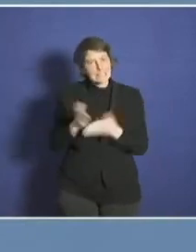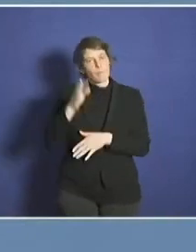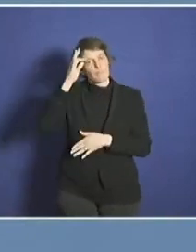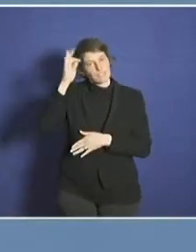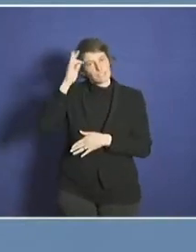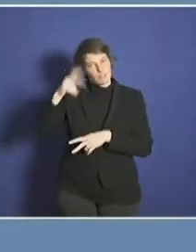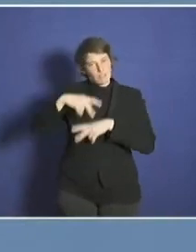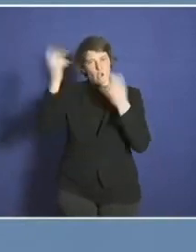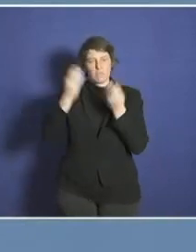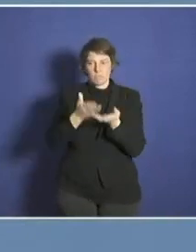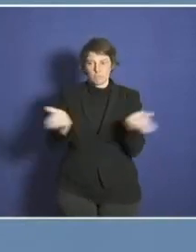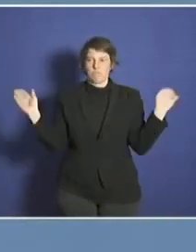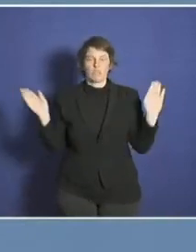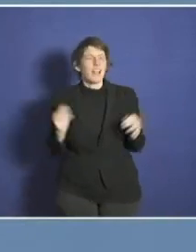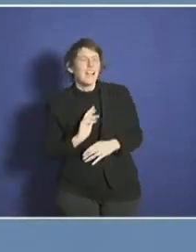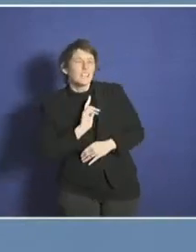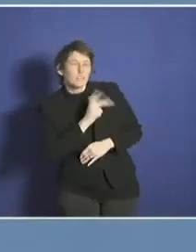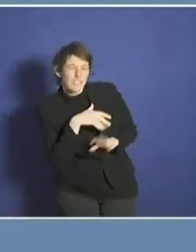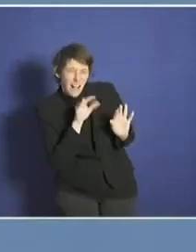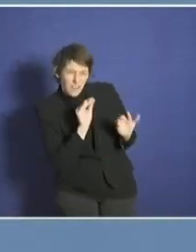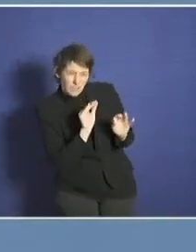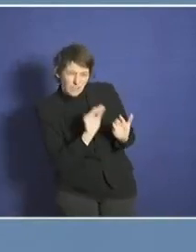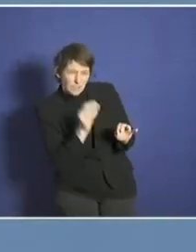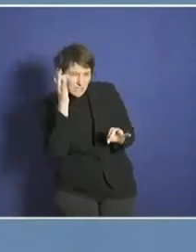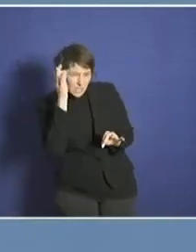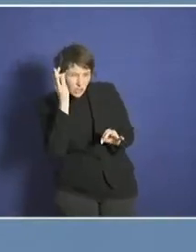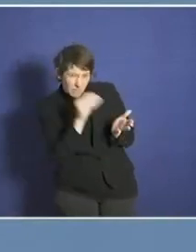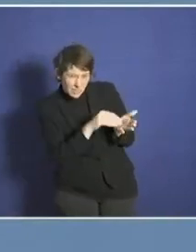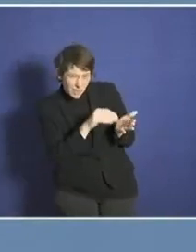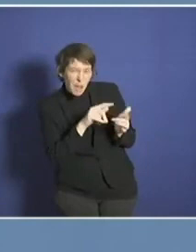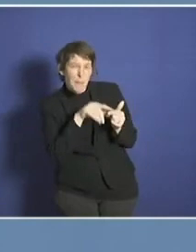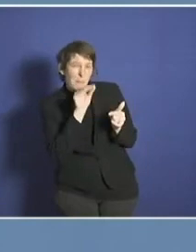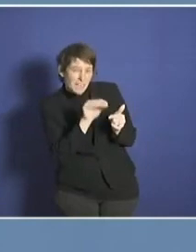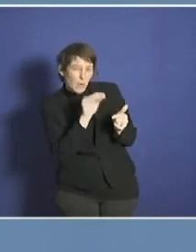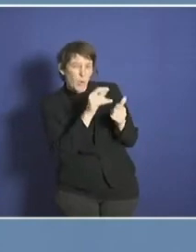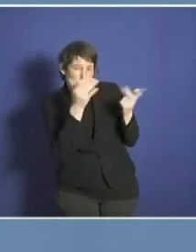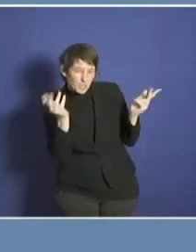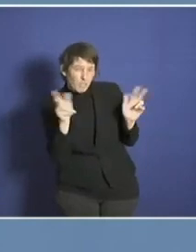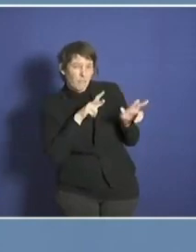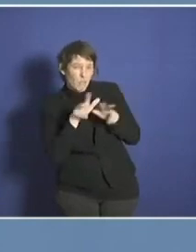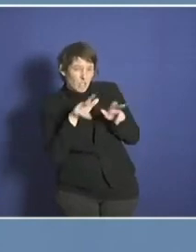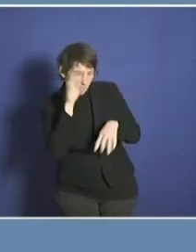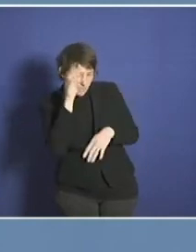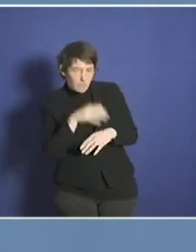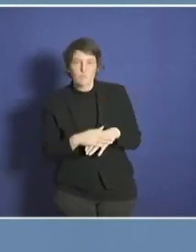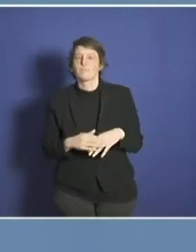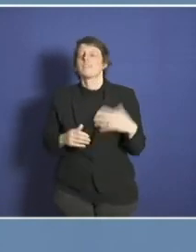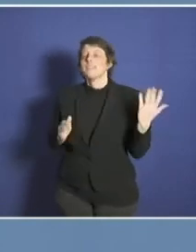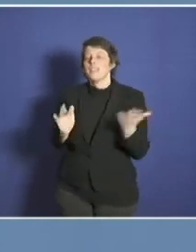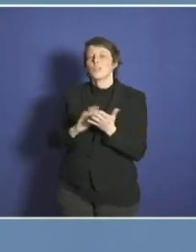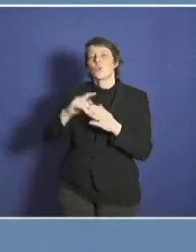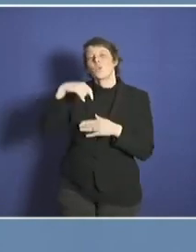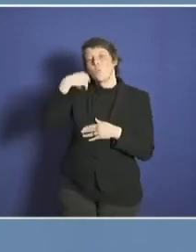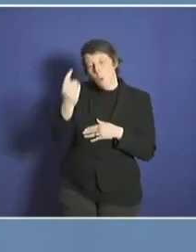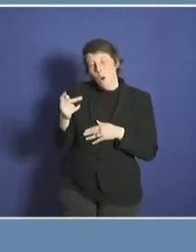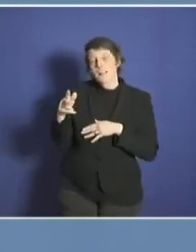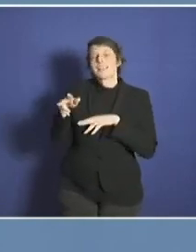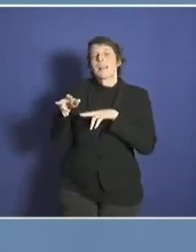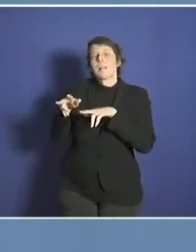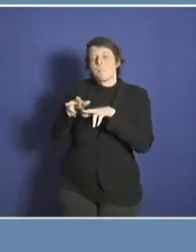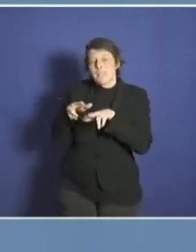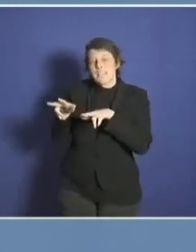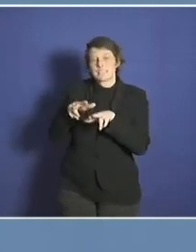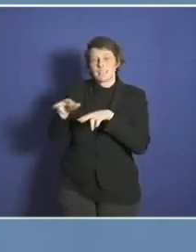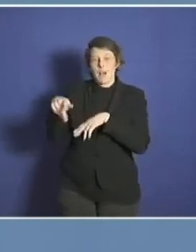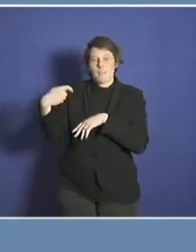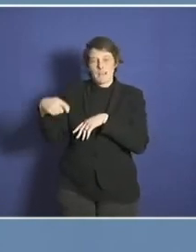Sind Sozialwissenschaftler dabei, Pädagogen, Wirtschaftswissenschaftler? Da der Anlass der morgigen Ministerpräsidentenkonferenz mit der